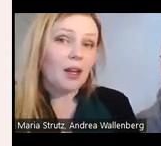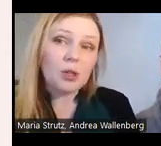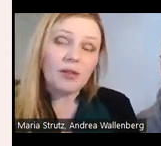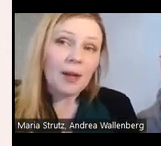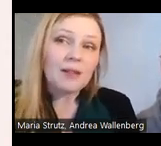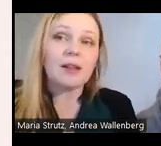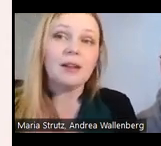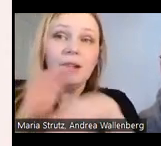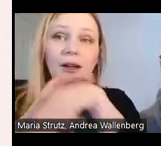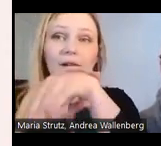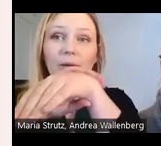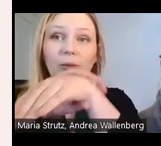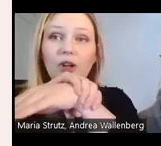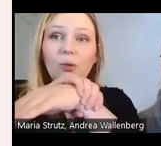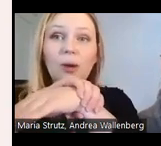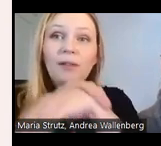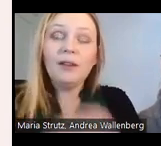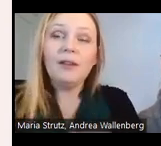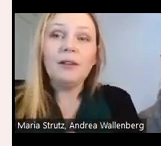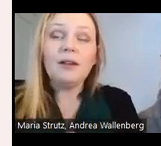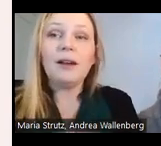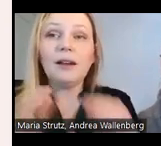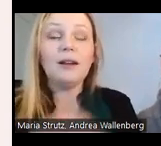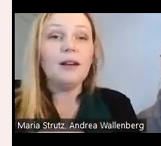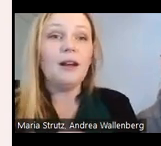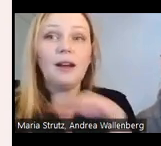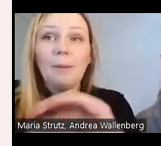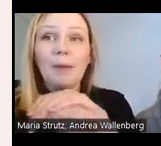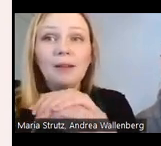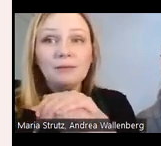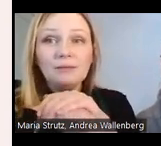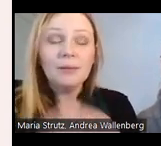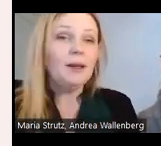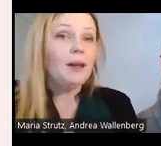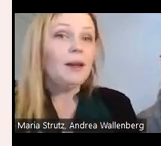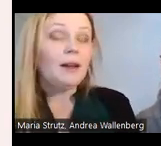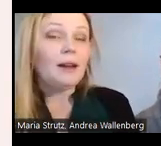Och sen kan det ju också vara platser. Som förskolan. Eller hemma.